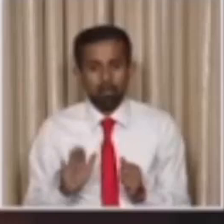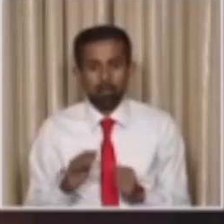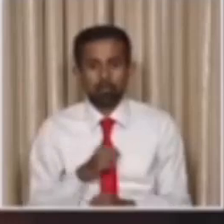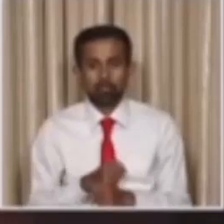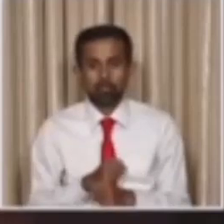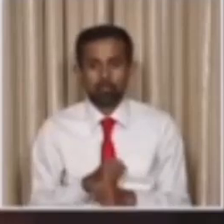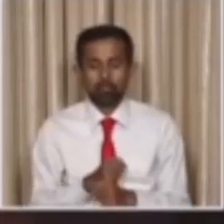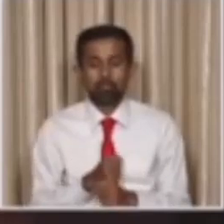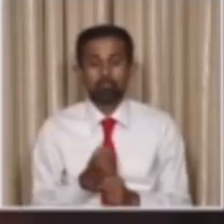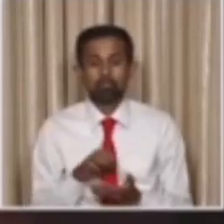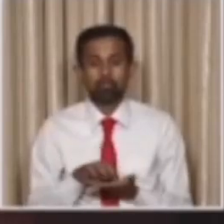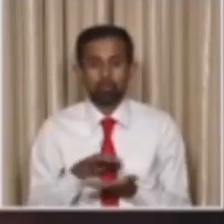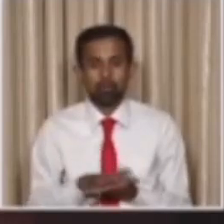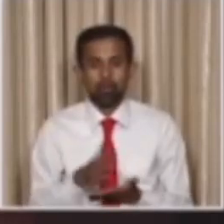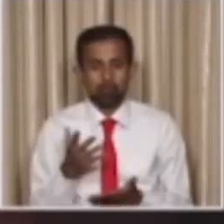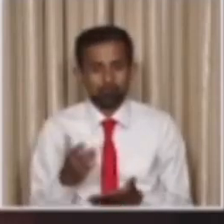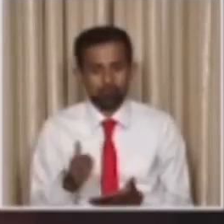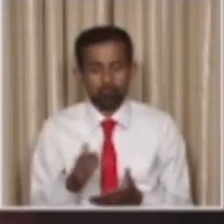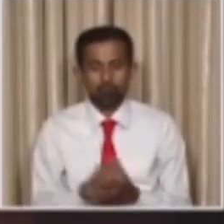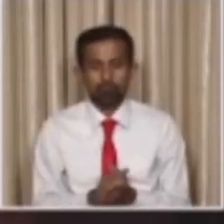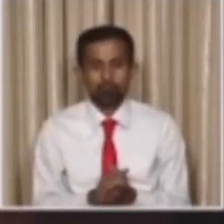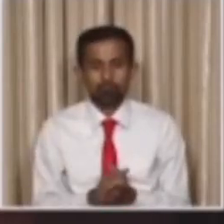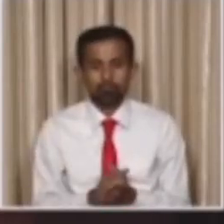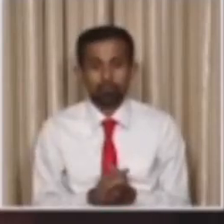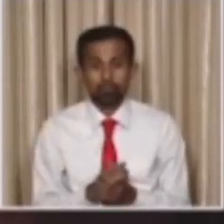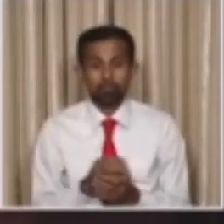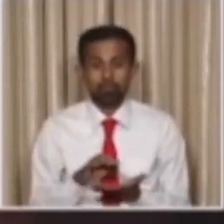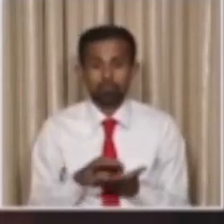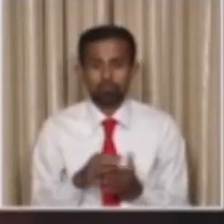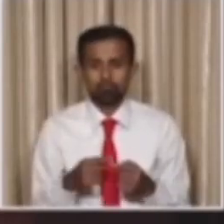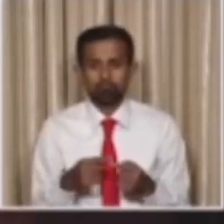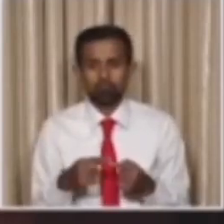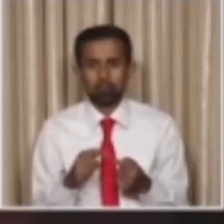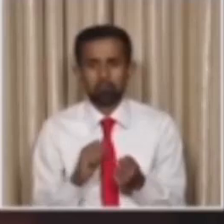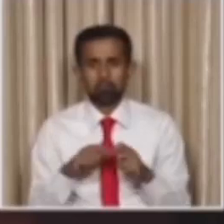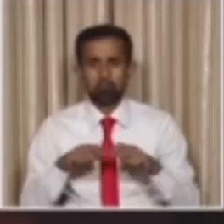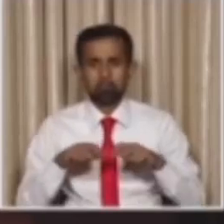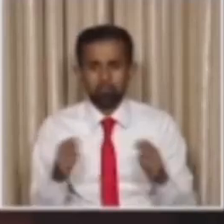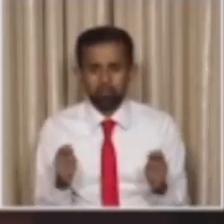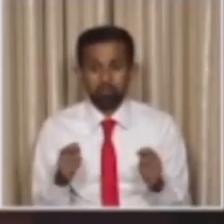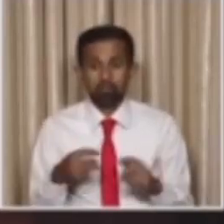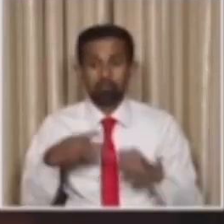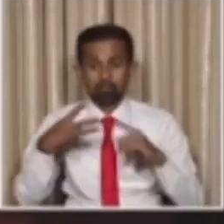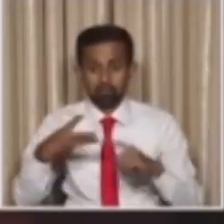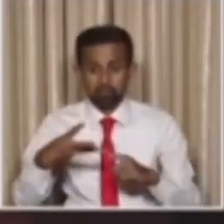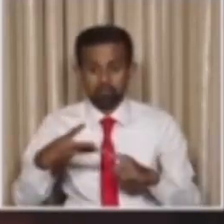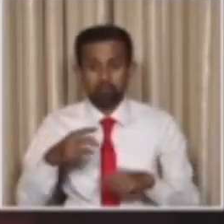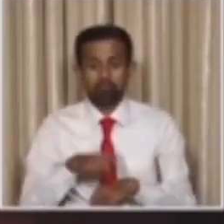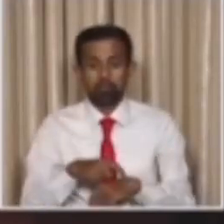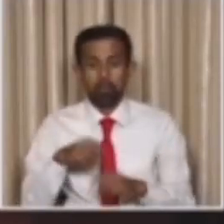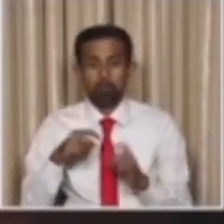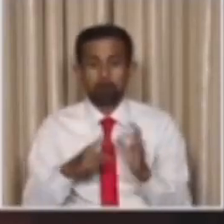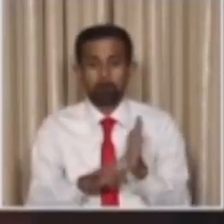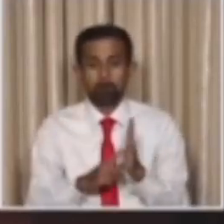රජයේ ප්‍රතිපත්තිමය තීරණයක් ගෙන ඇතත් එම ප්‍රතිපත්තියට පටහැනිව යමින් තෙවන වරටත් විදුලි